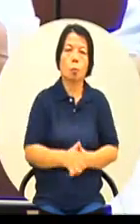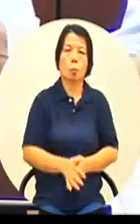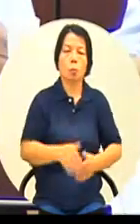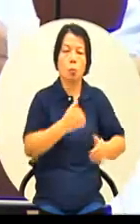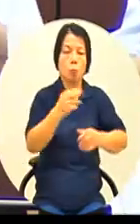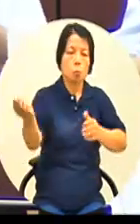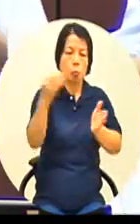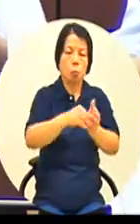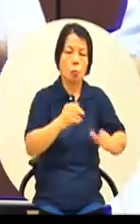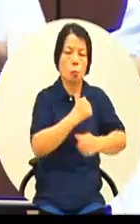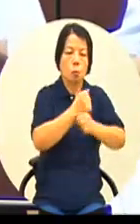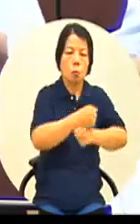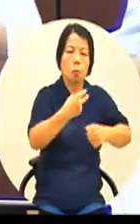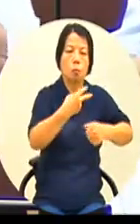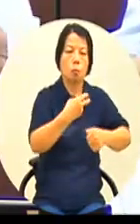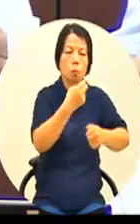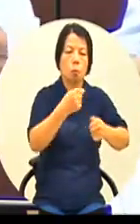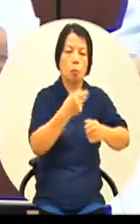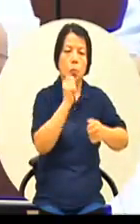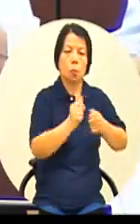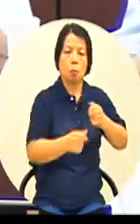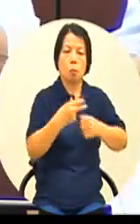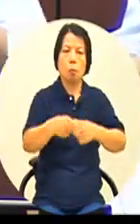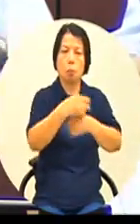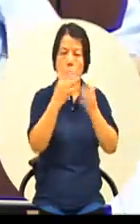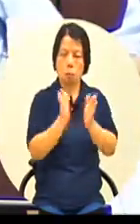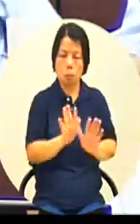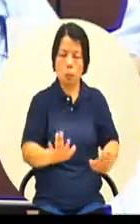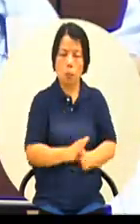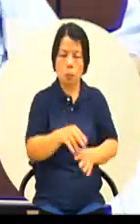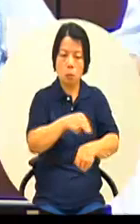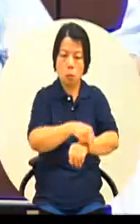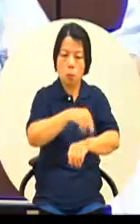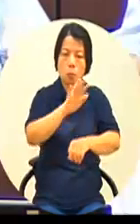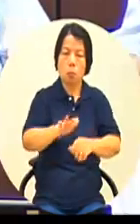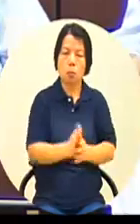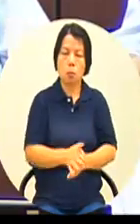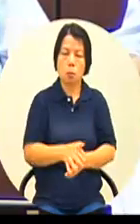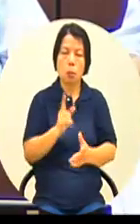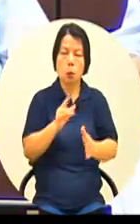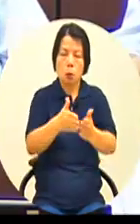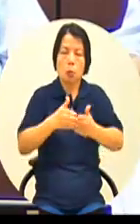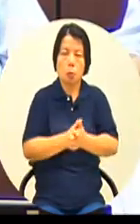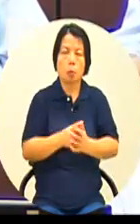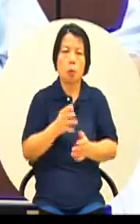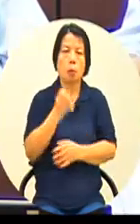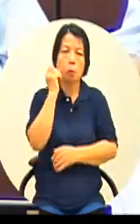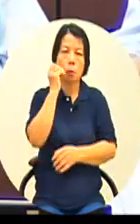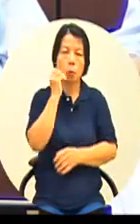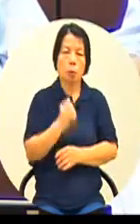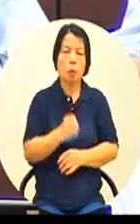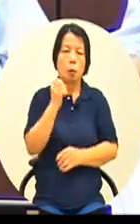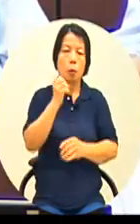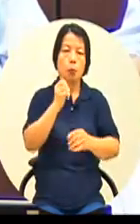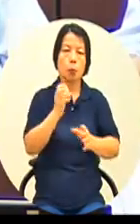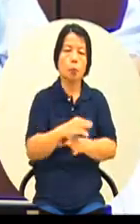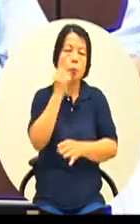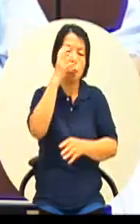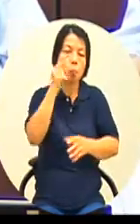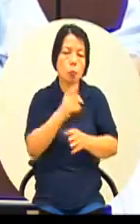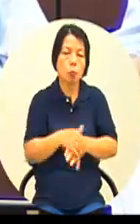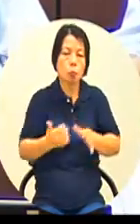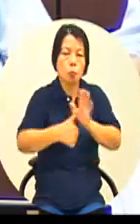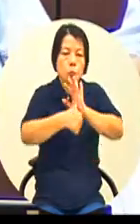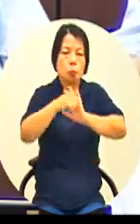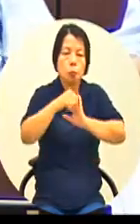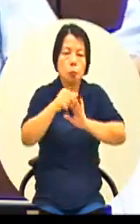有的游程都有把博二纳进来，但是我想对于经营一个观光亮点，这可能是较无够的哈，所以我想在这个部分，未